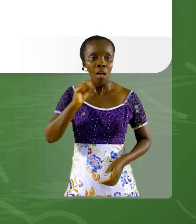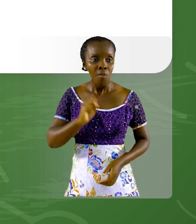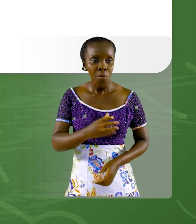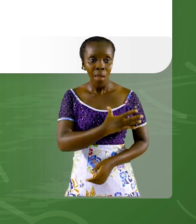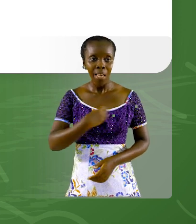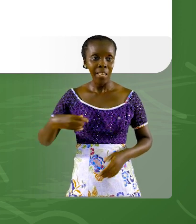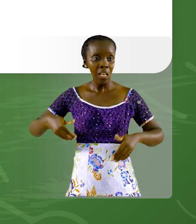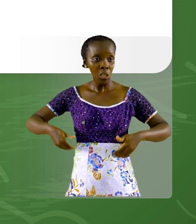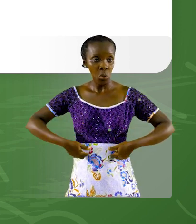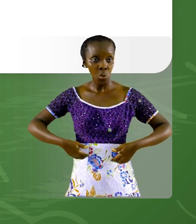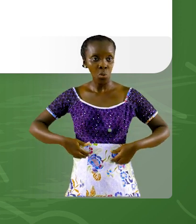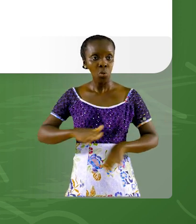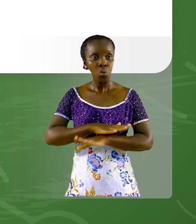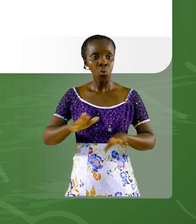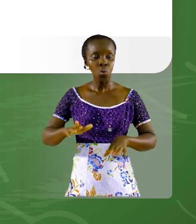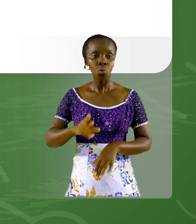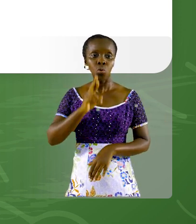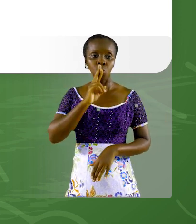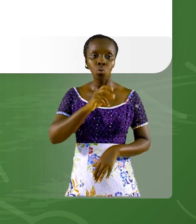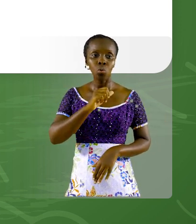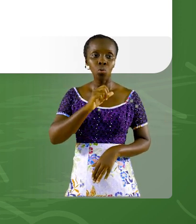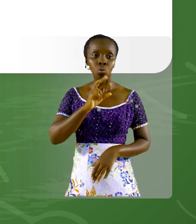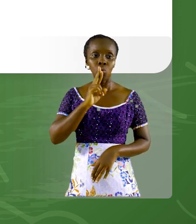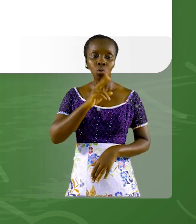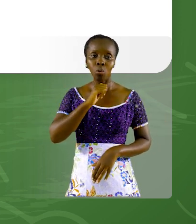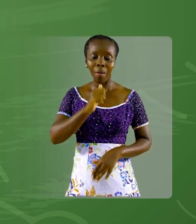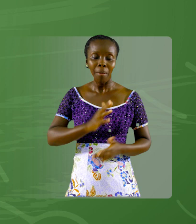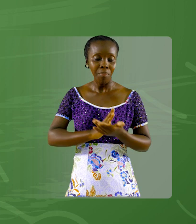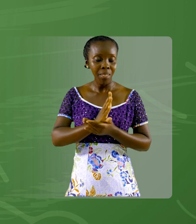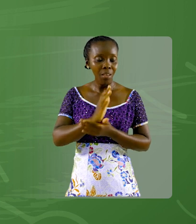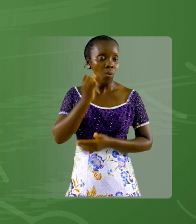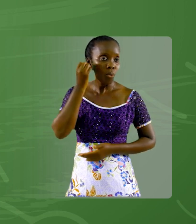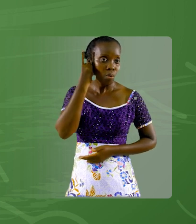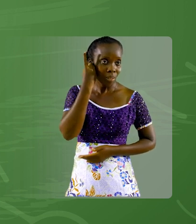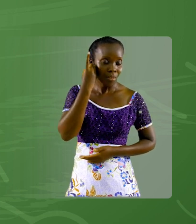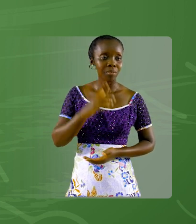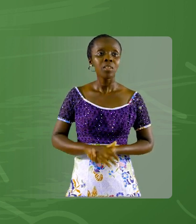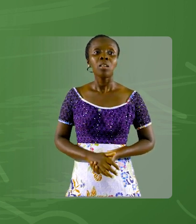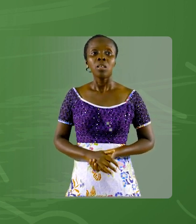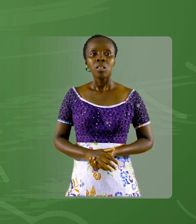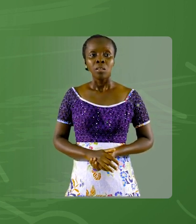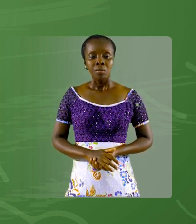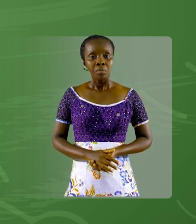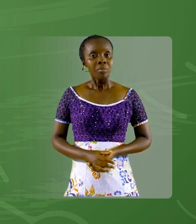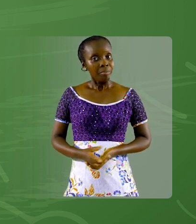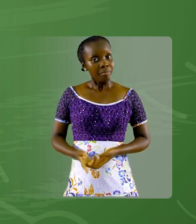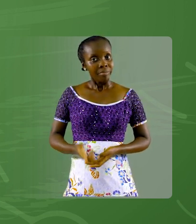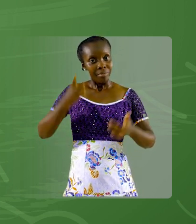les jeunes ne se sont pas bien compris. Vous avez certainement bien